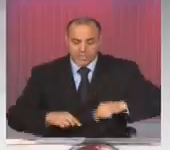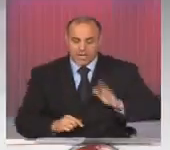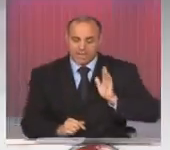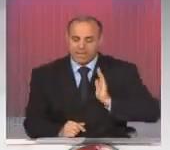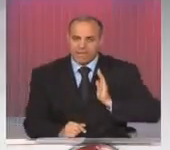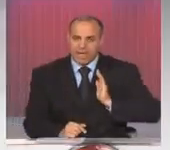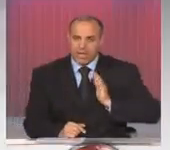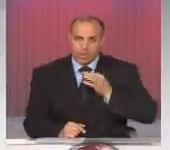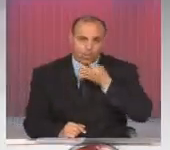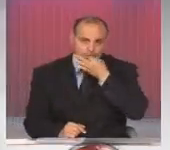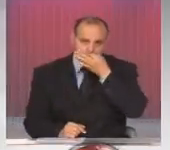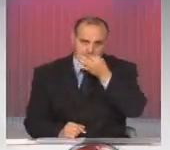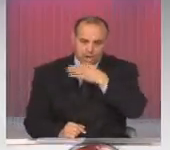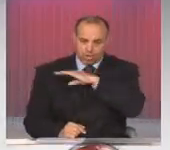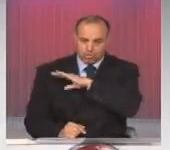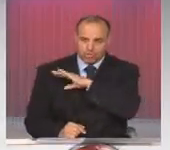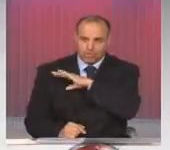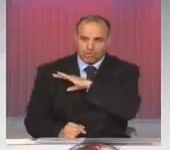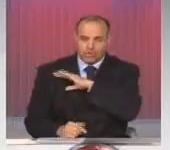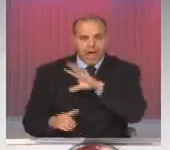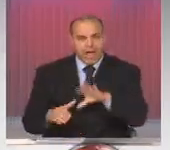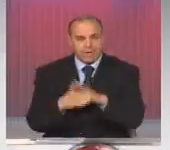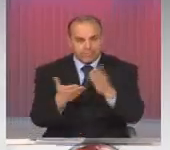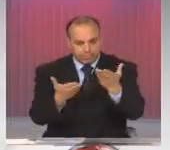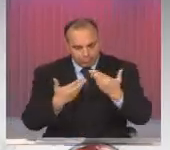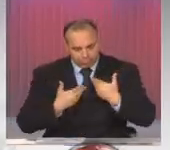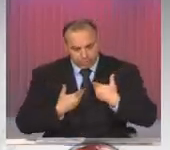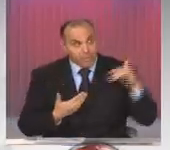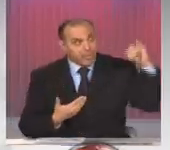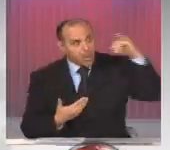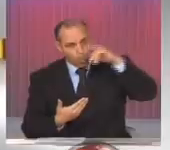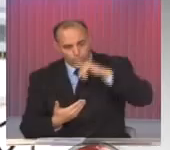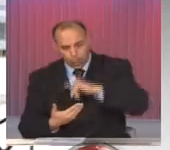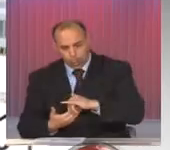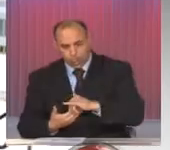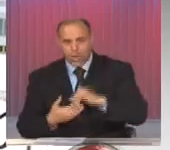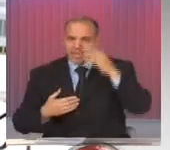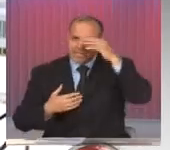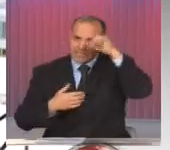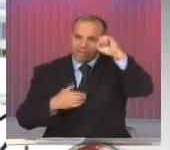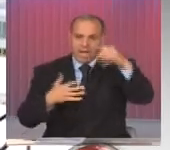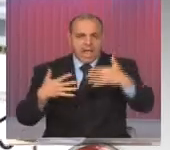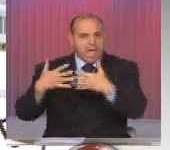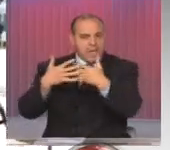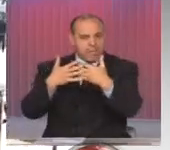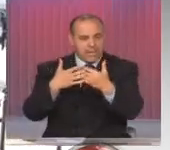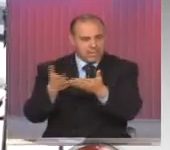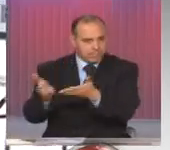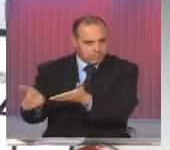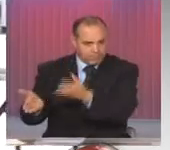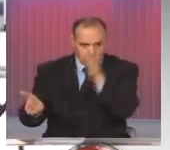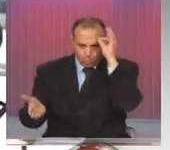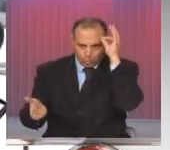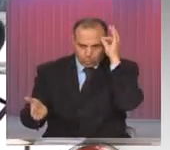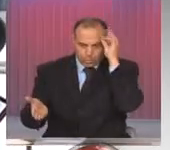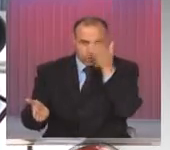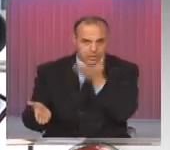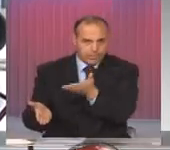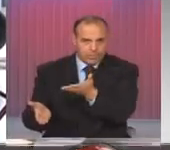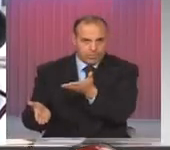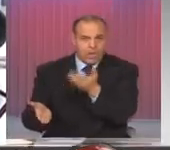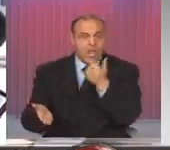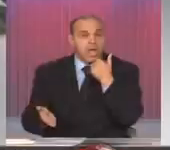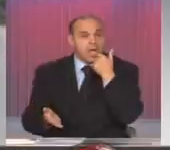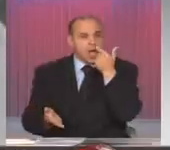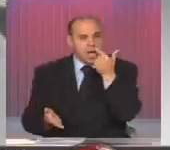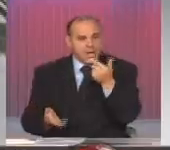غازي جريبي خلال إشرافه على حفل تسليم الطائرة الذي جرى بحضور سفير الولايات المتحدة الأمريكية بتونس جاكوب وولس،